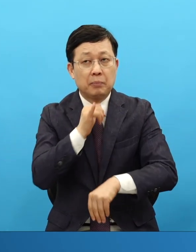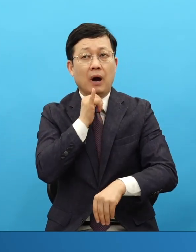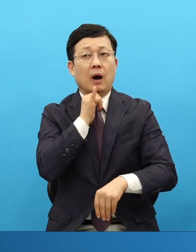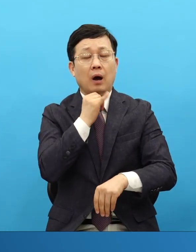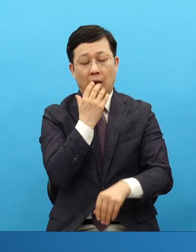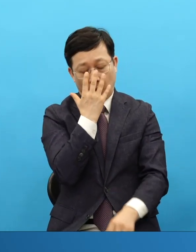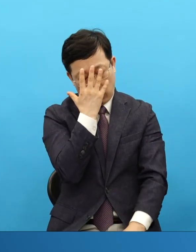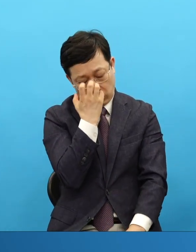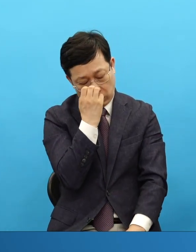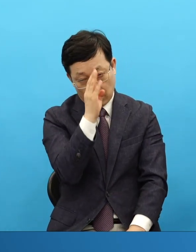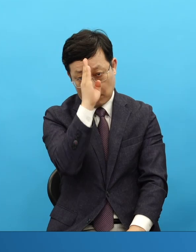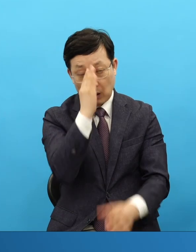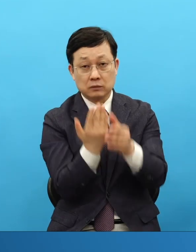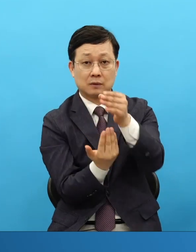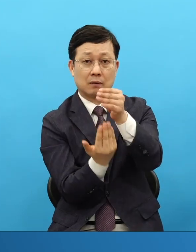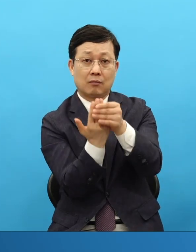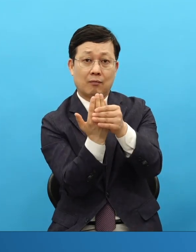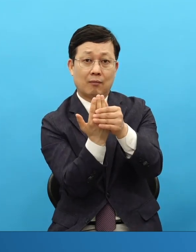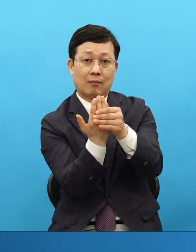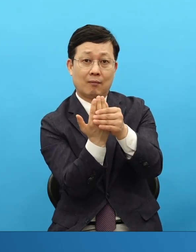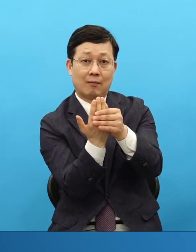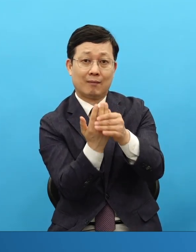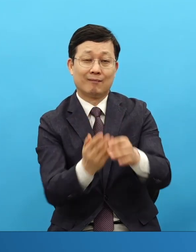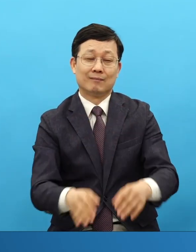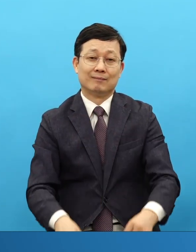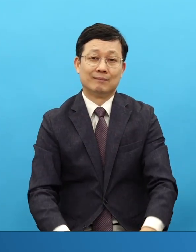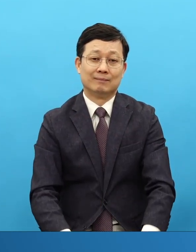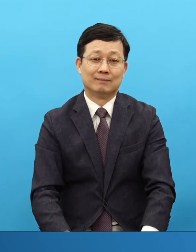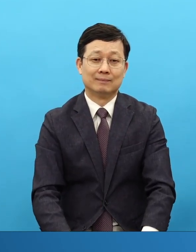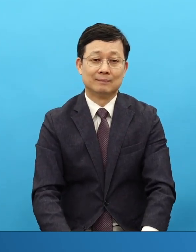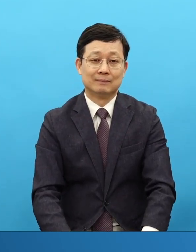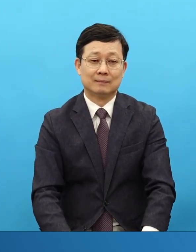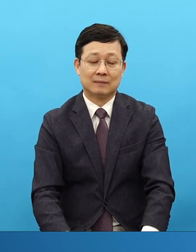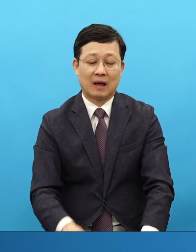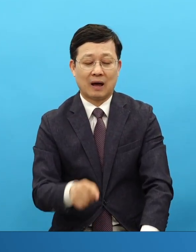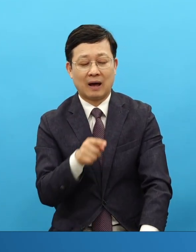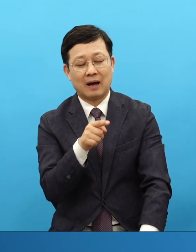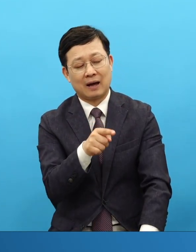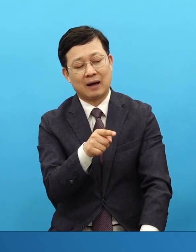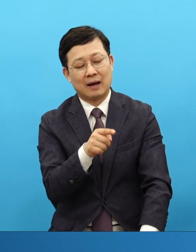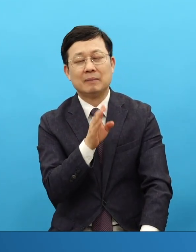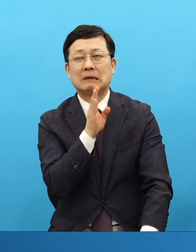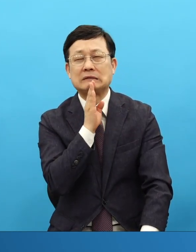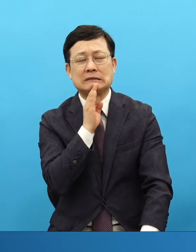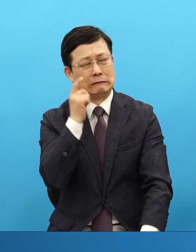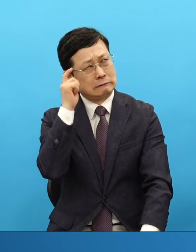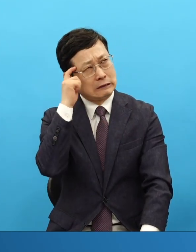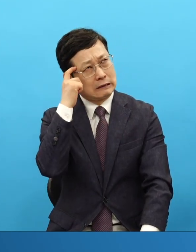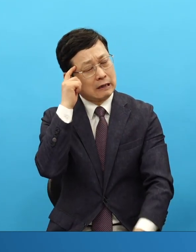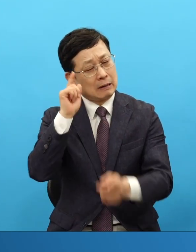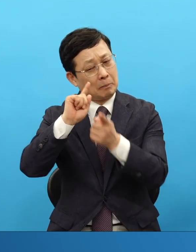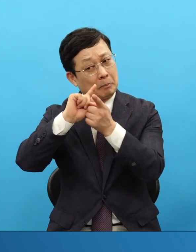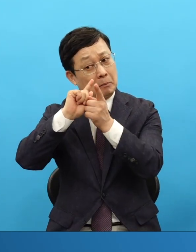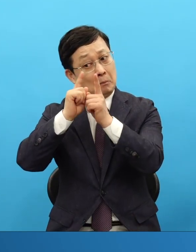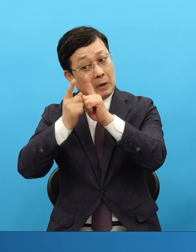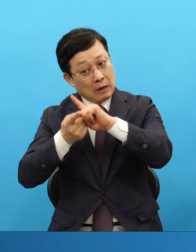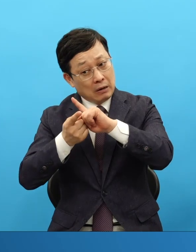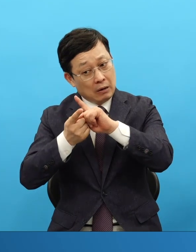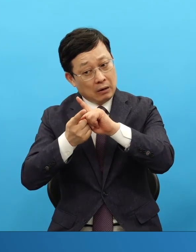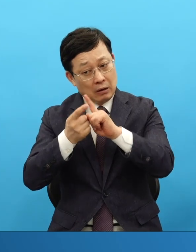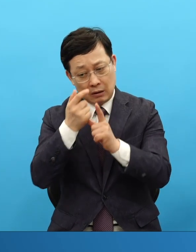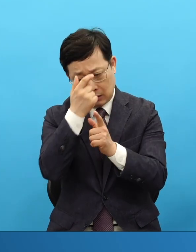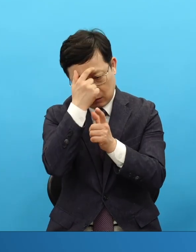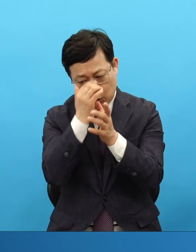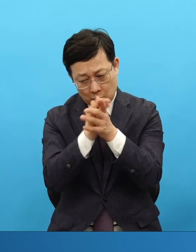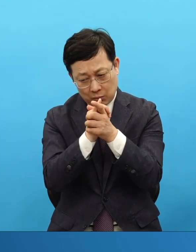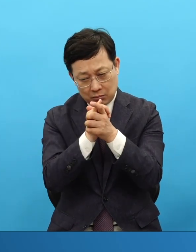They see so much, 그러니까. but they have depression. 이걸로 바꾸는 겁니다. And so we must change it to 자, this. 예를 3명 들겠습니다.